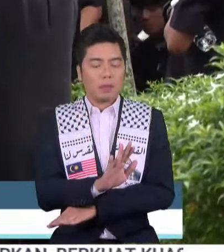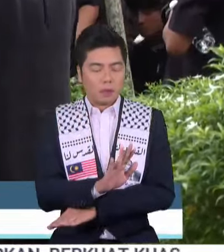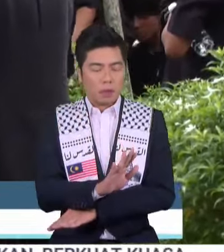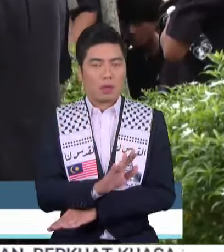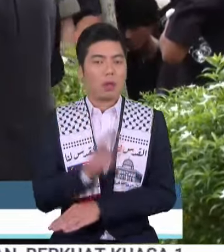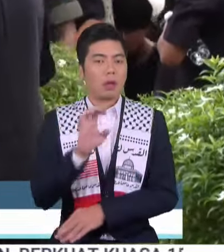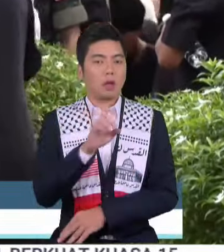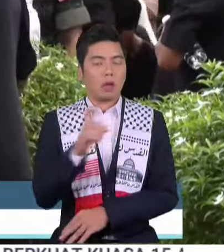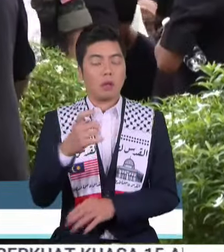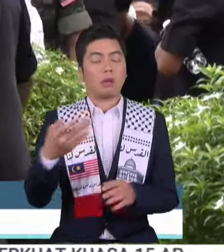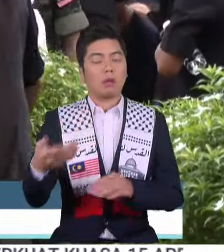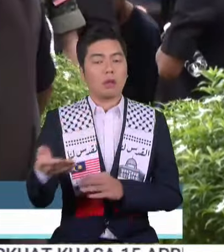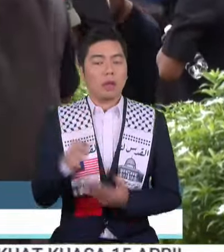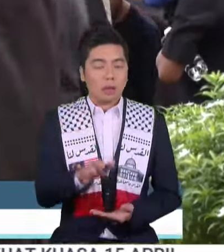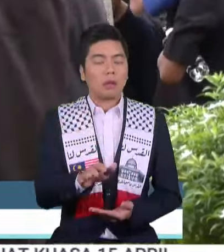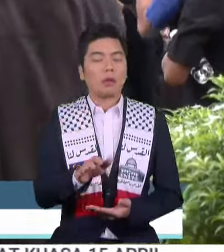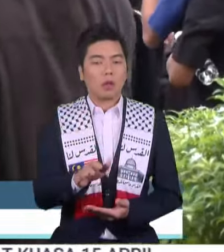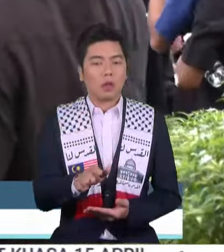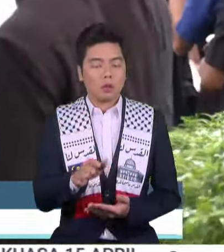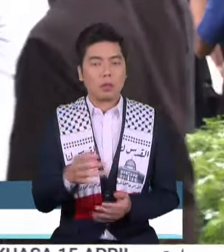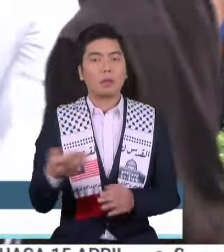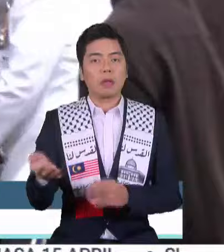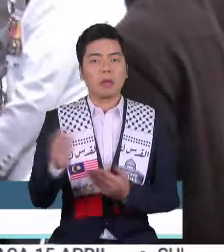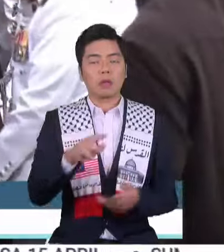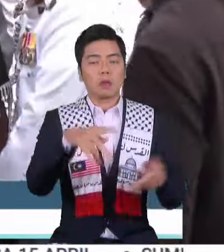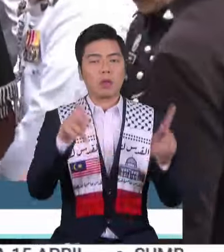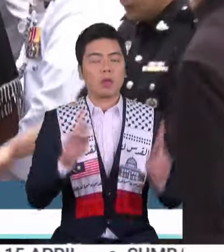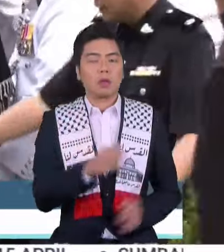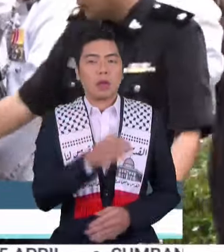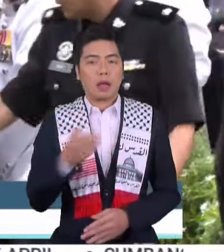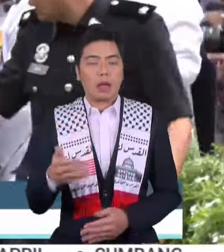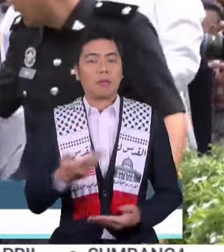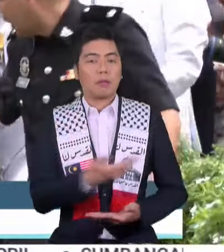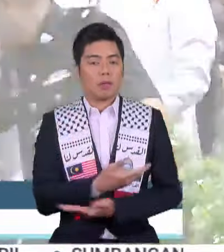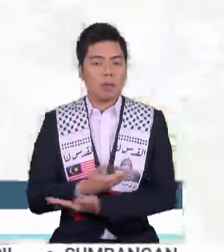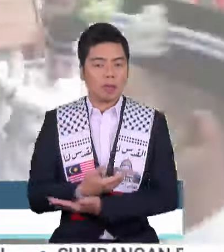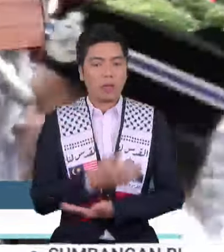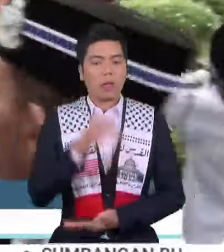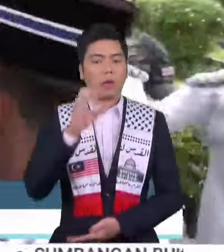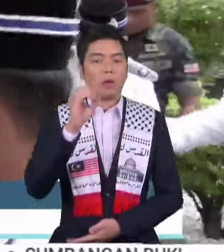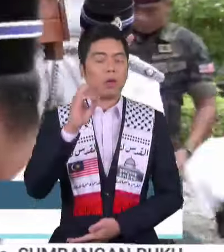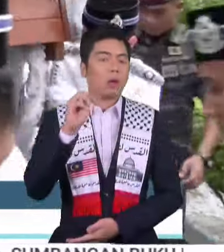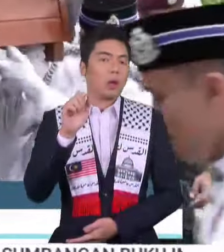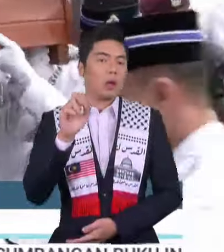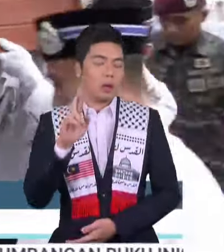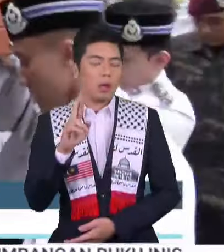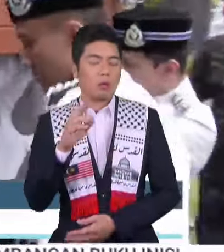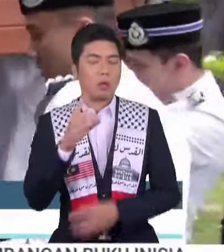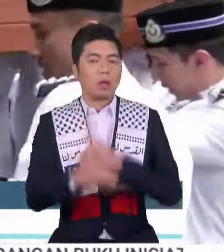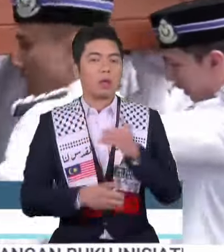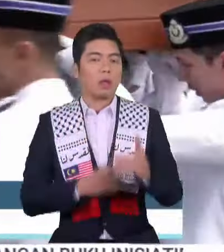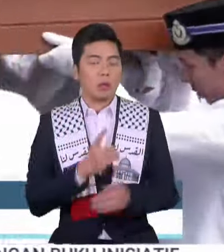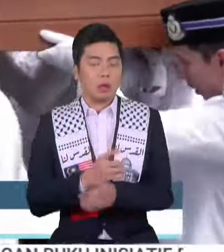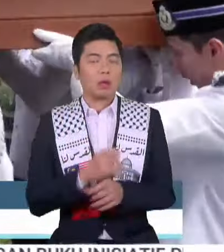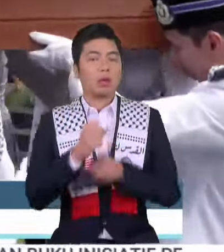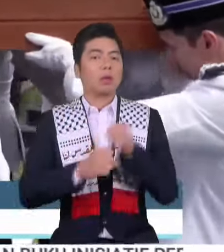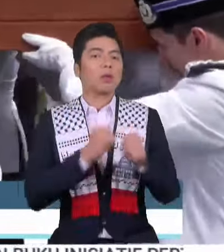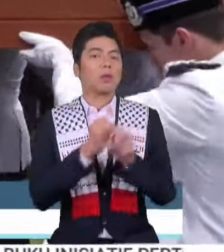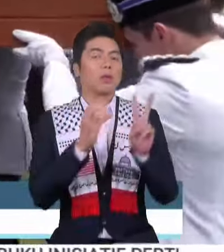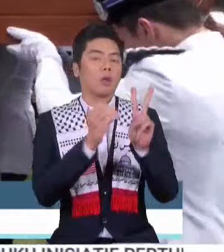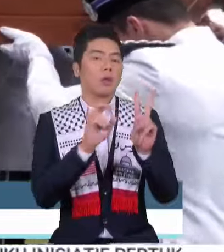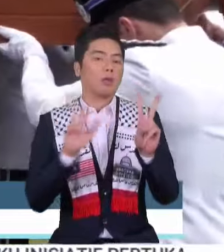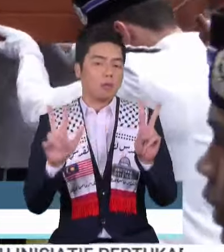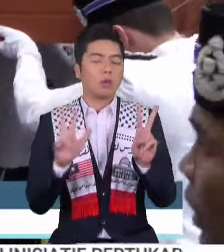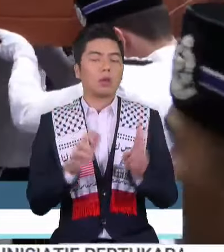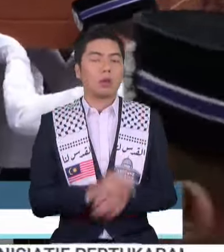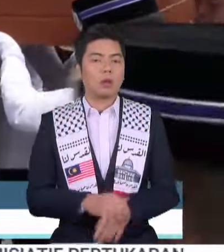Allahyarham disemadikan bersebelahan pusara anaknya, Allahyarham Ahmad Jamal Omar yang meninggal dunia pada 2013. Jenazah tiba